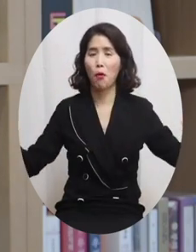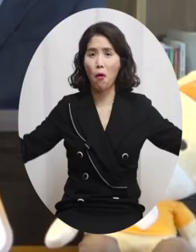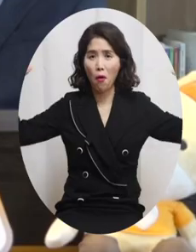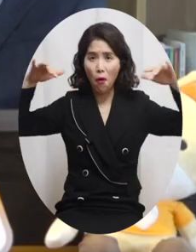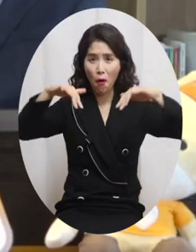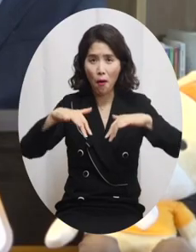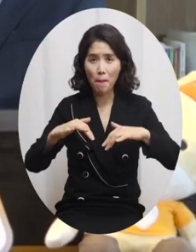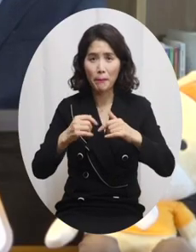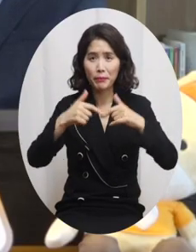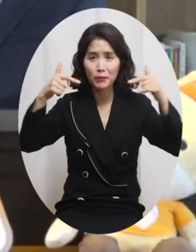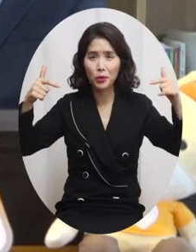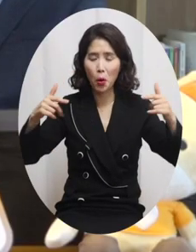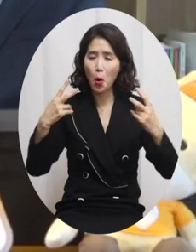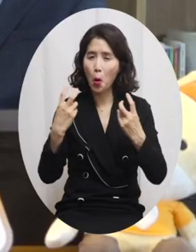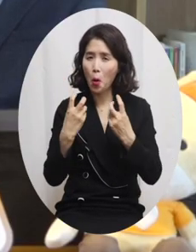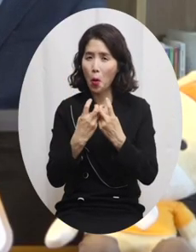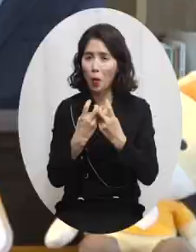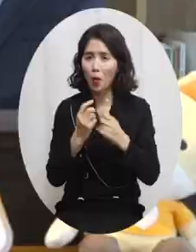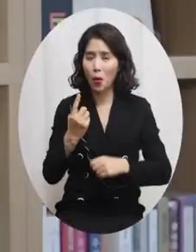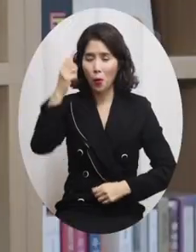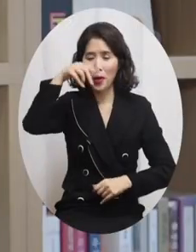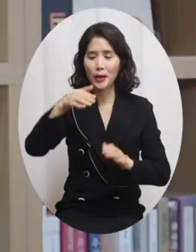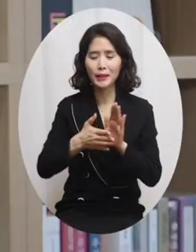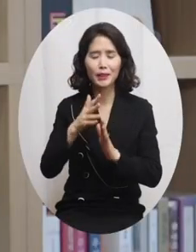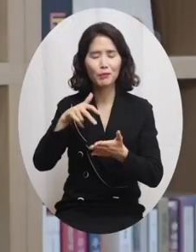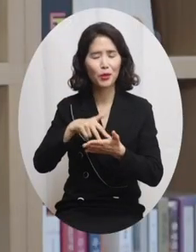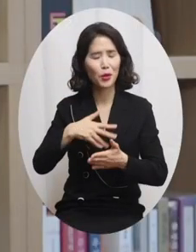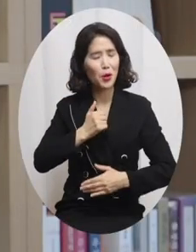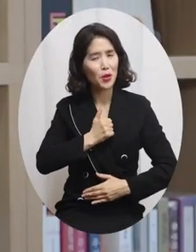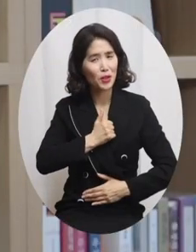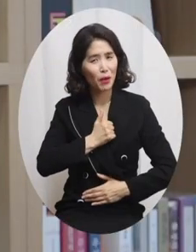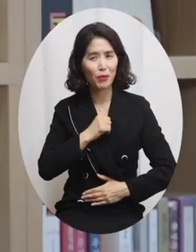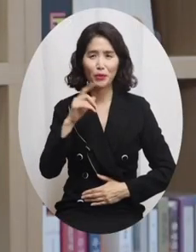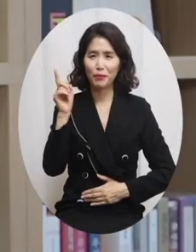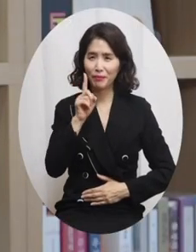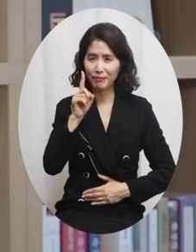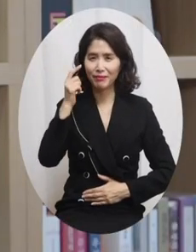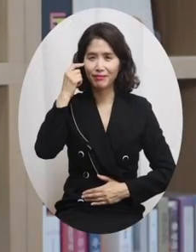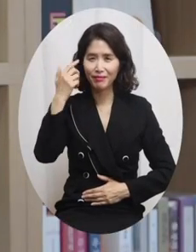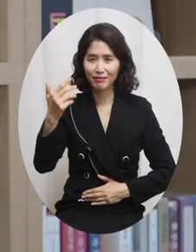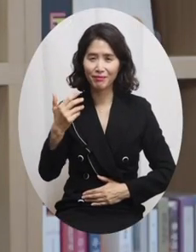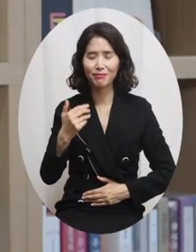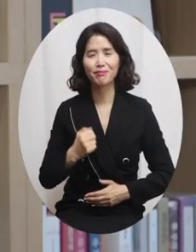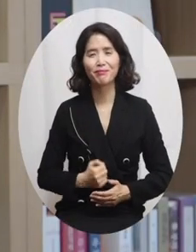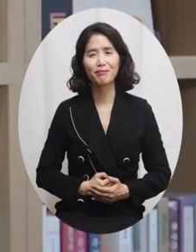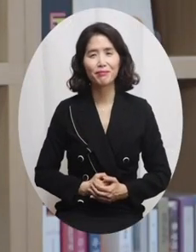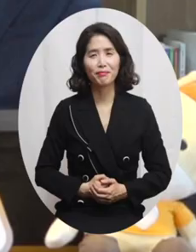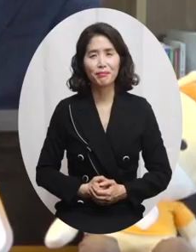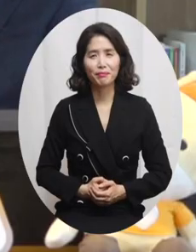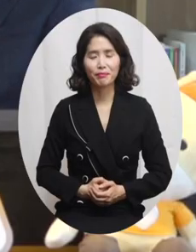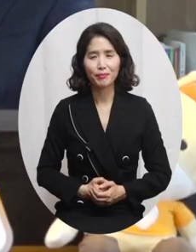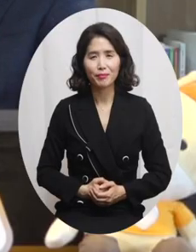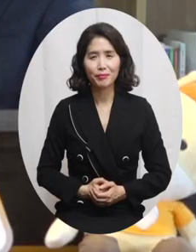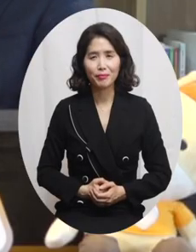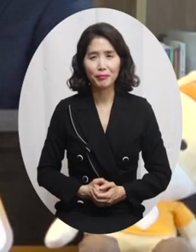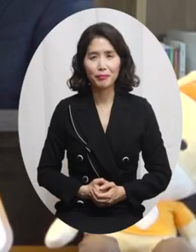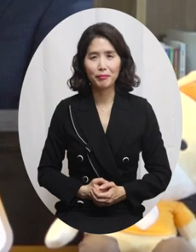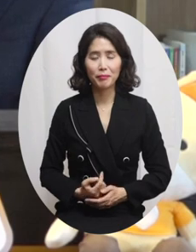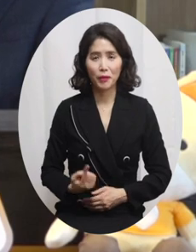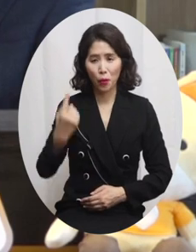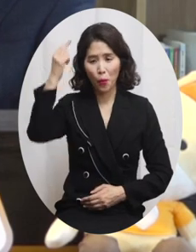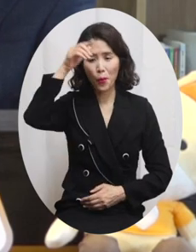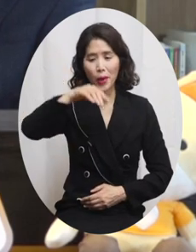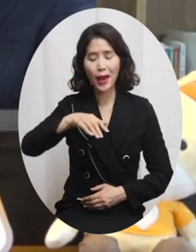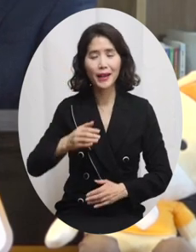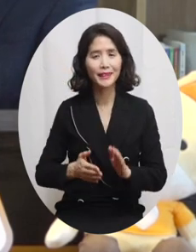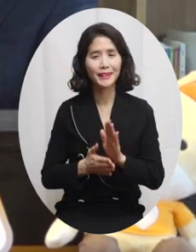아닙니까? 어떤 부분이 고향 시민으로서의 자부심이 될 거라고 이렇게 말씀해 주실 수 있으실까요? 예,